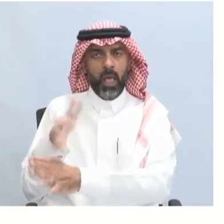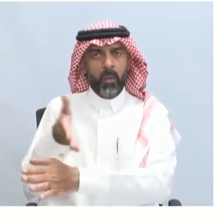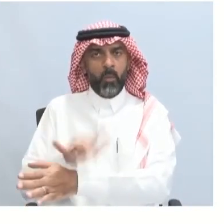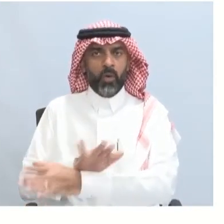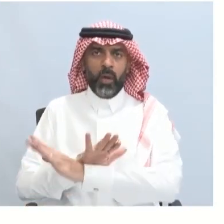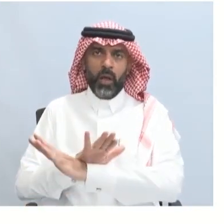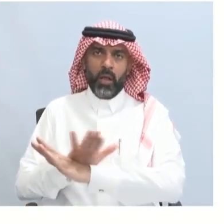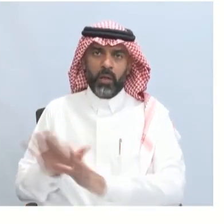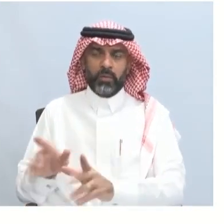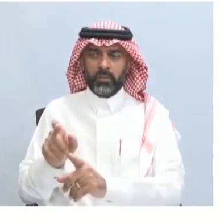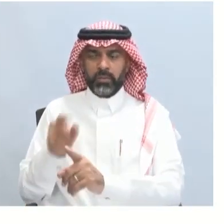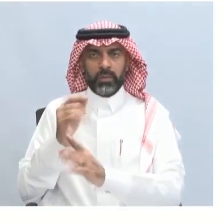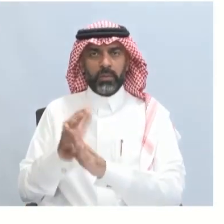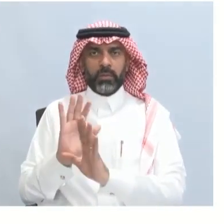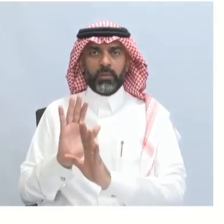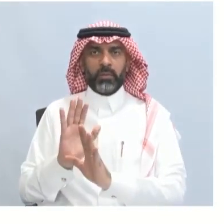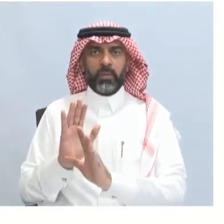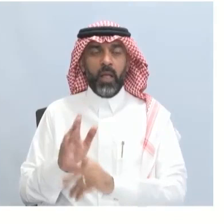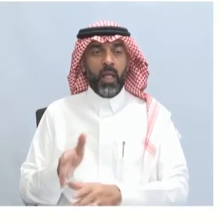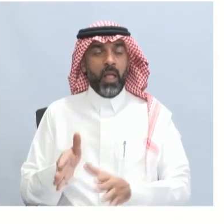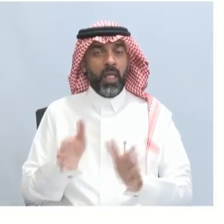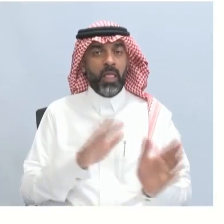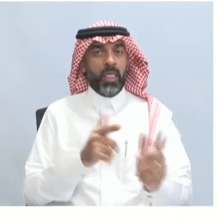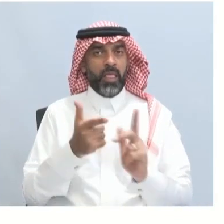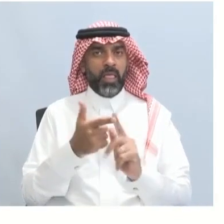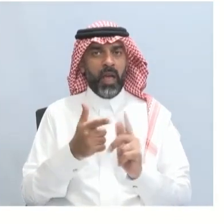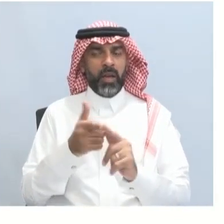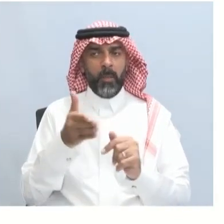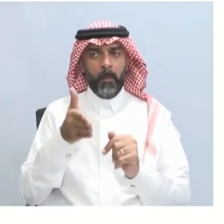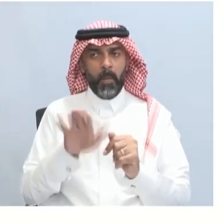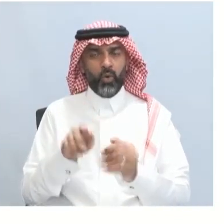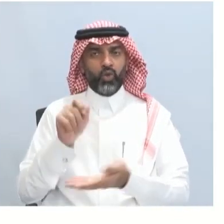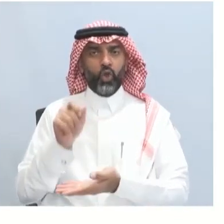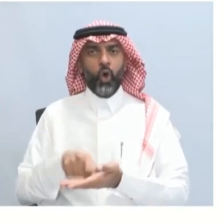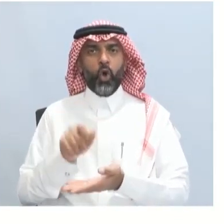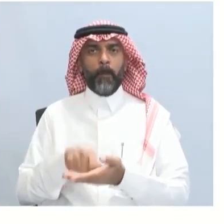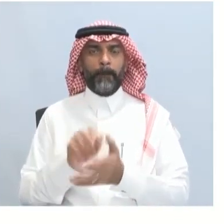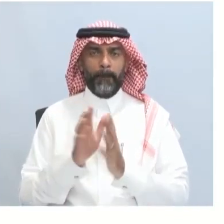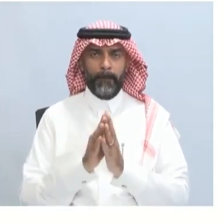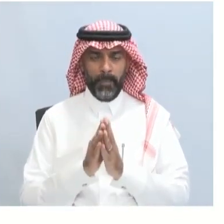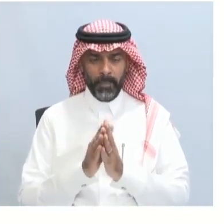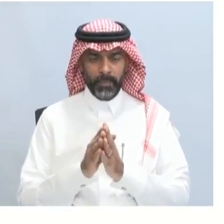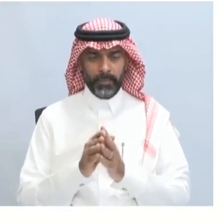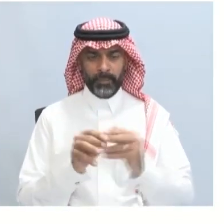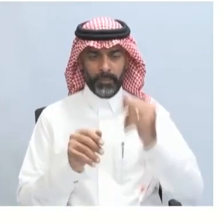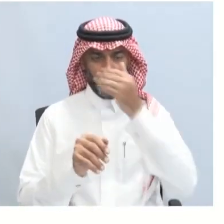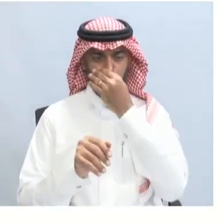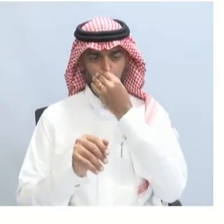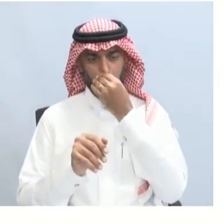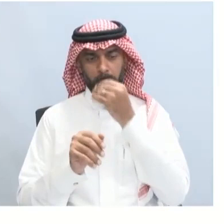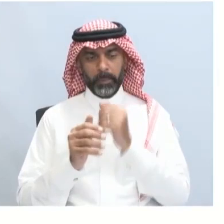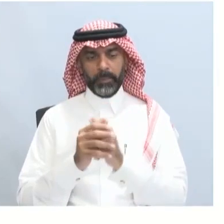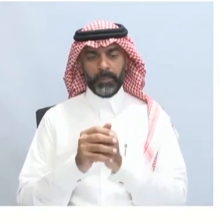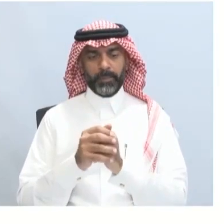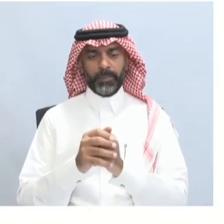يذكر ويقولها من الطبيب عند تحققه والنظر المشاهد الى هذا الميت اما في الموت